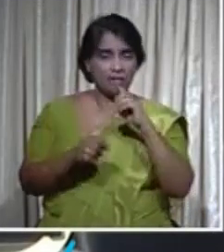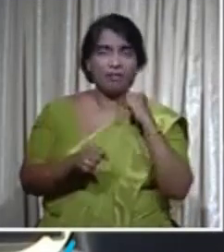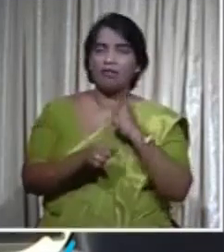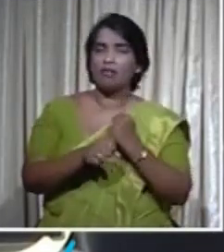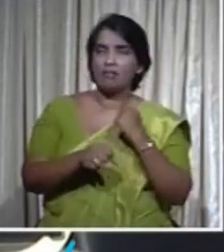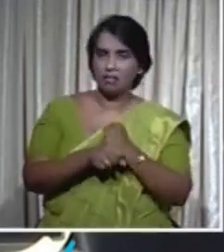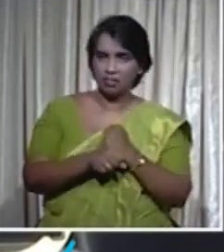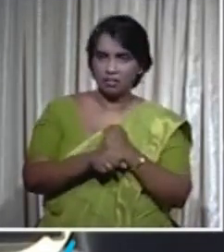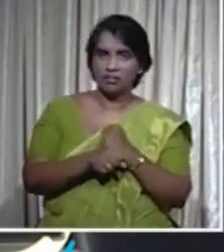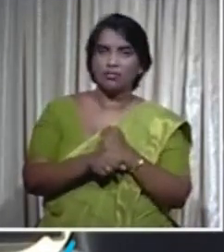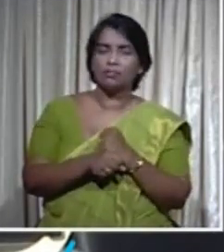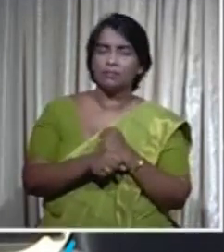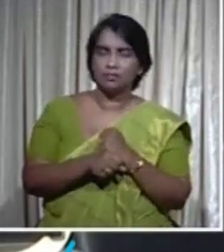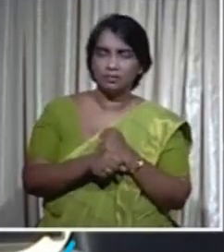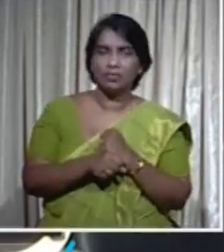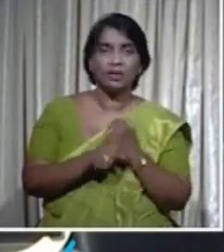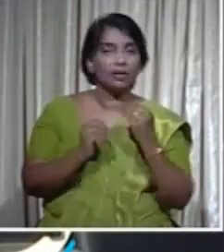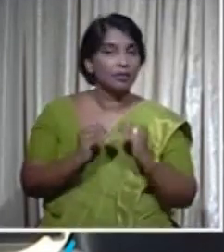அபிவிருத்தி நிதிகளை